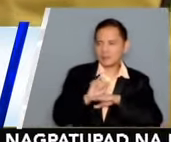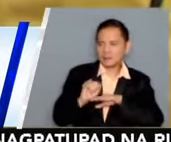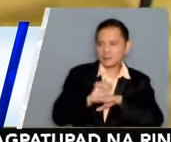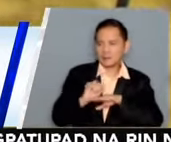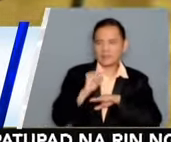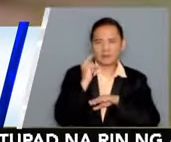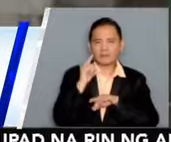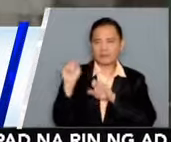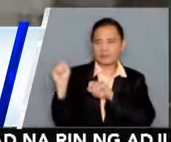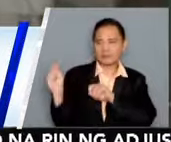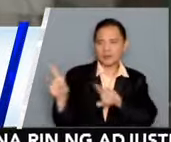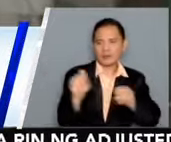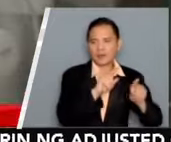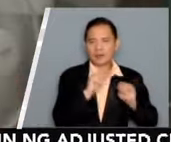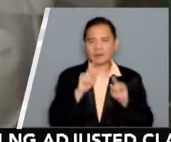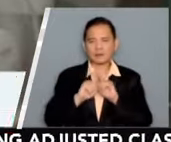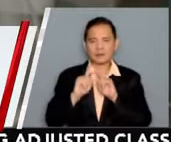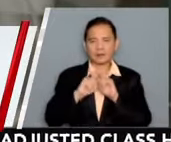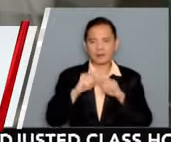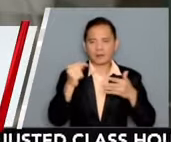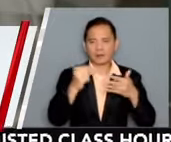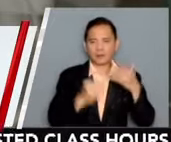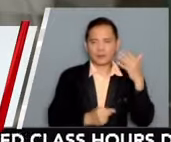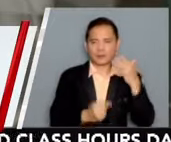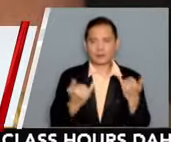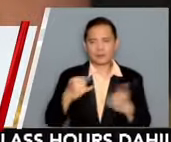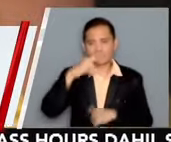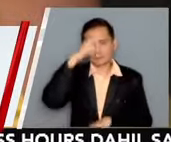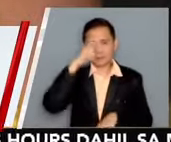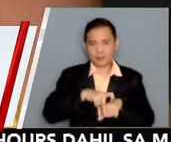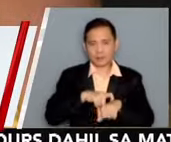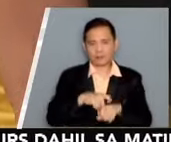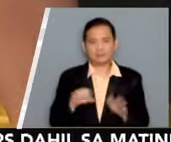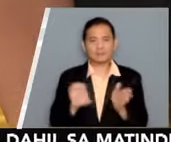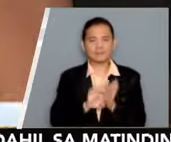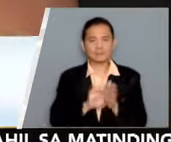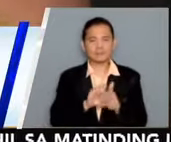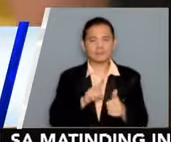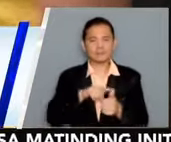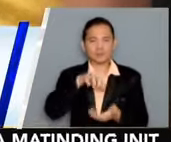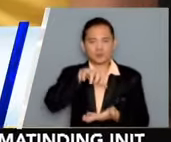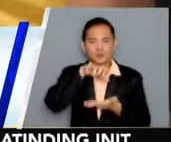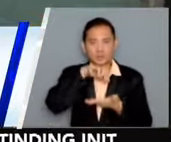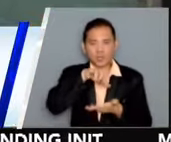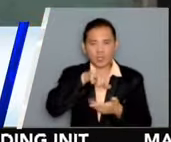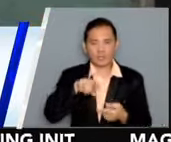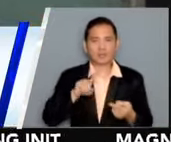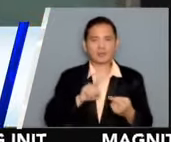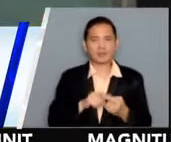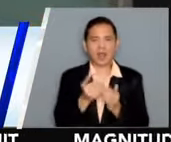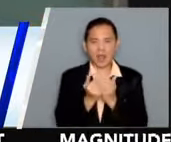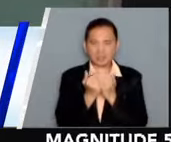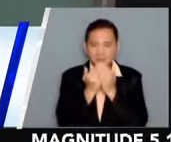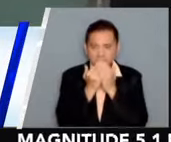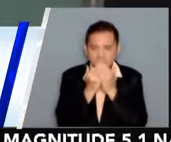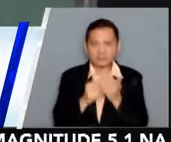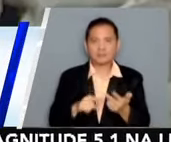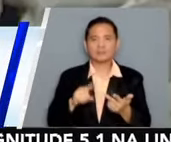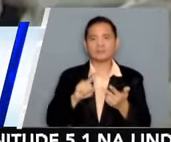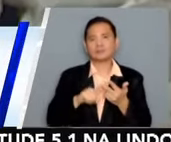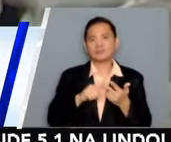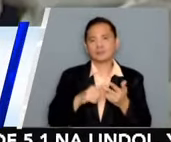ngayong tag-init. Tulad ng shake, tapos may burger, fried noodle,